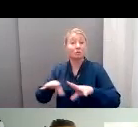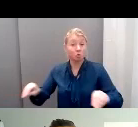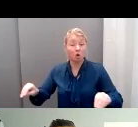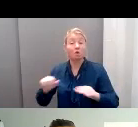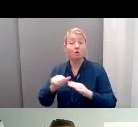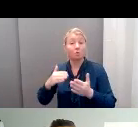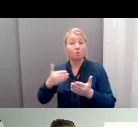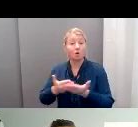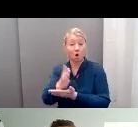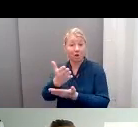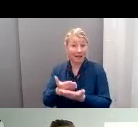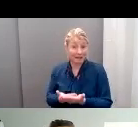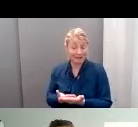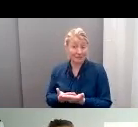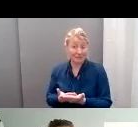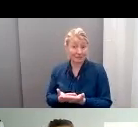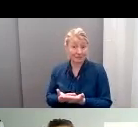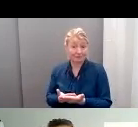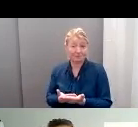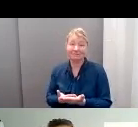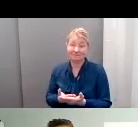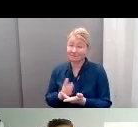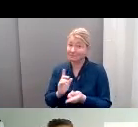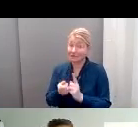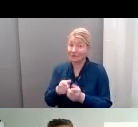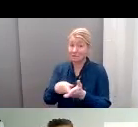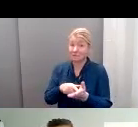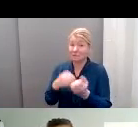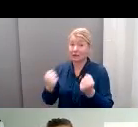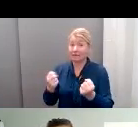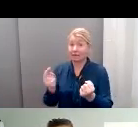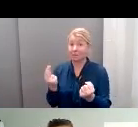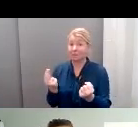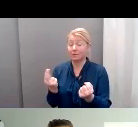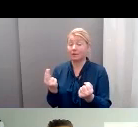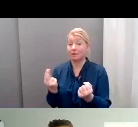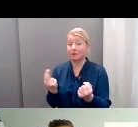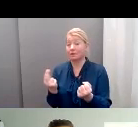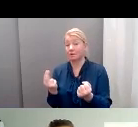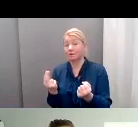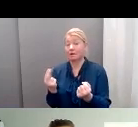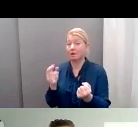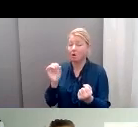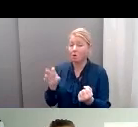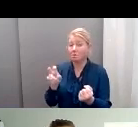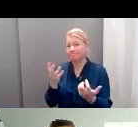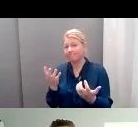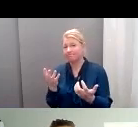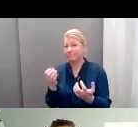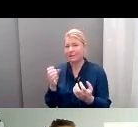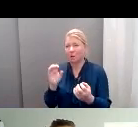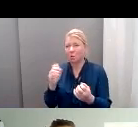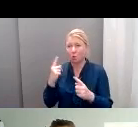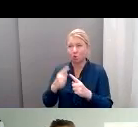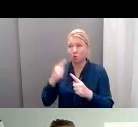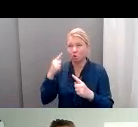Och ja, kanske särskilt viktigt nu då om det är fortfarande vissa otydligheter, men att ni gärna får